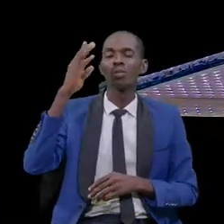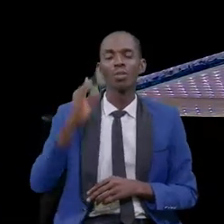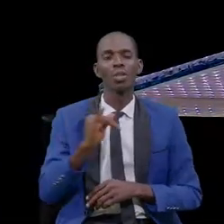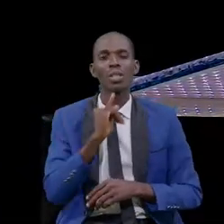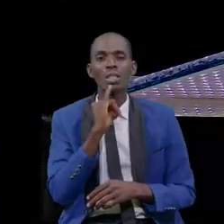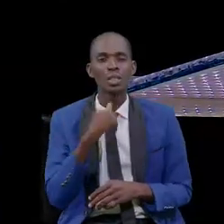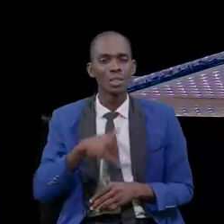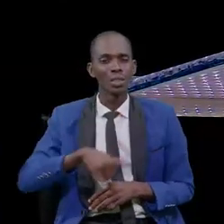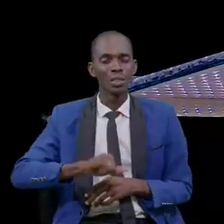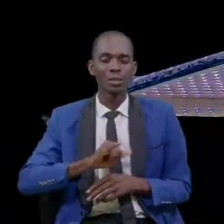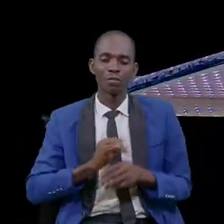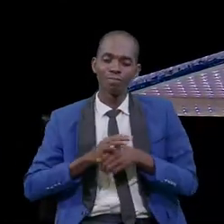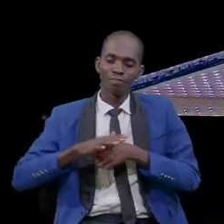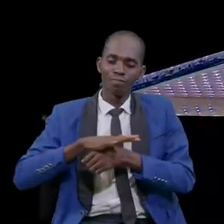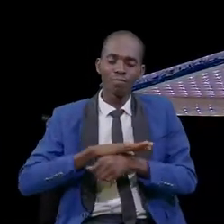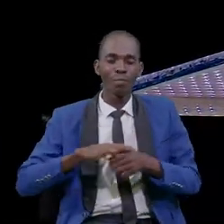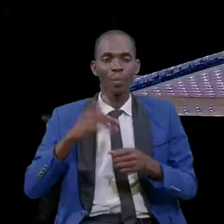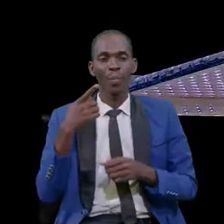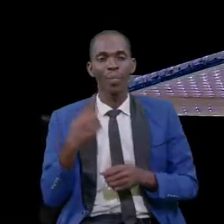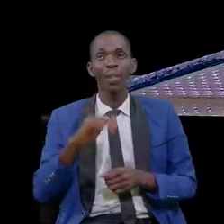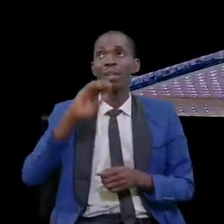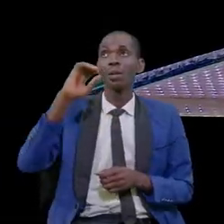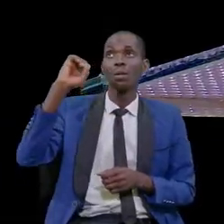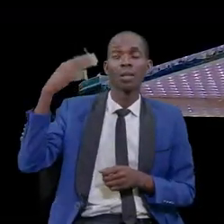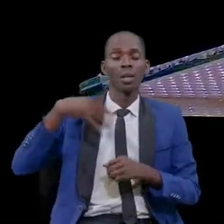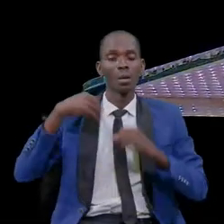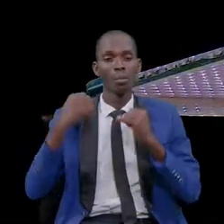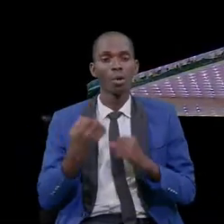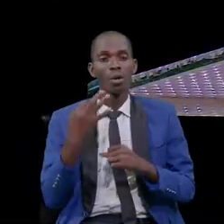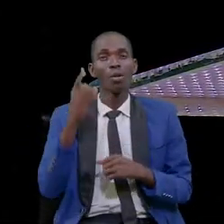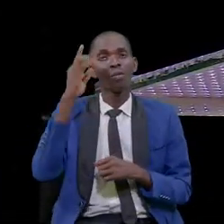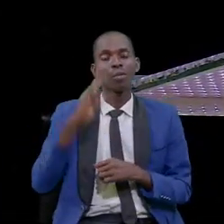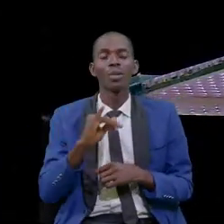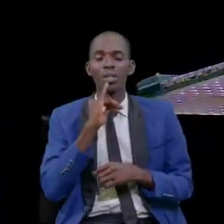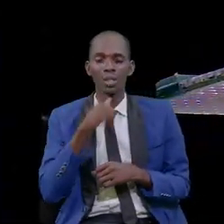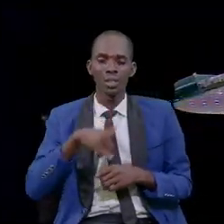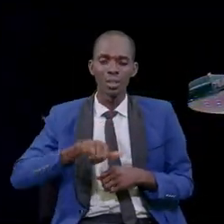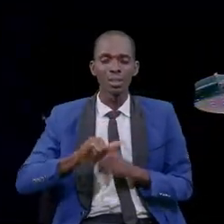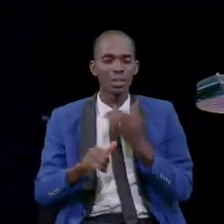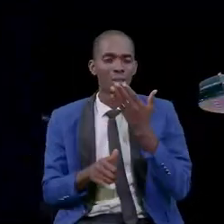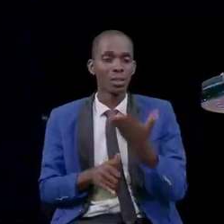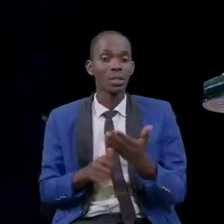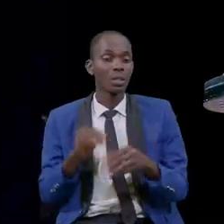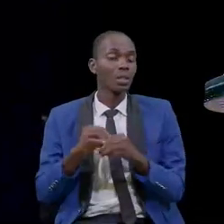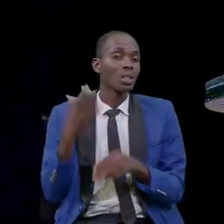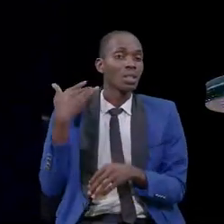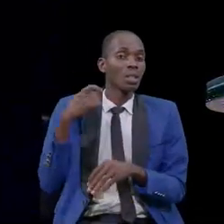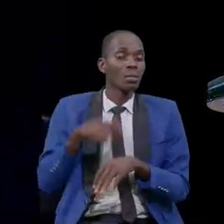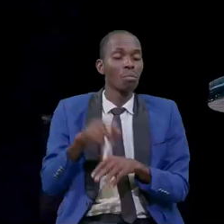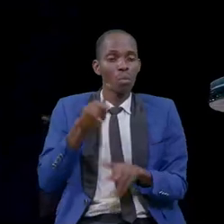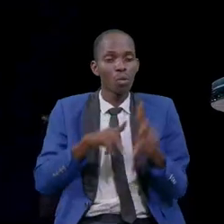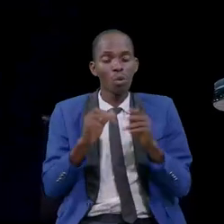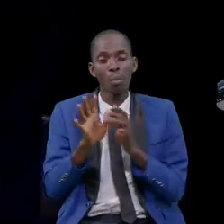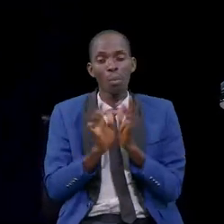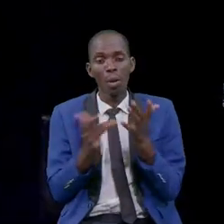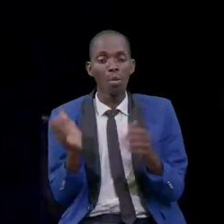toujours débordante. La puissance de Dieu est toujours disponible. Ils ont vaincu en leur temps et ils